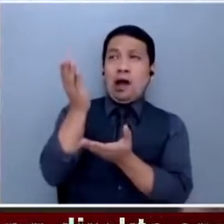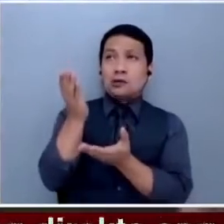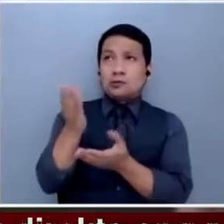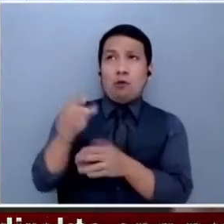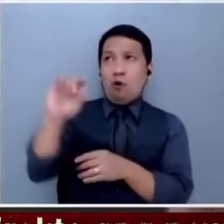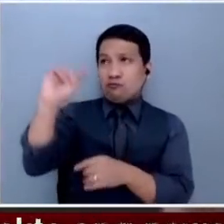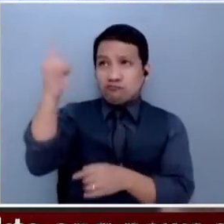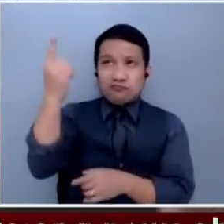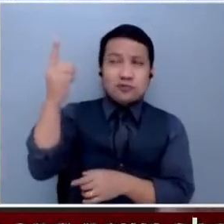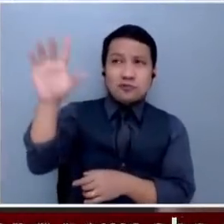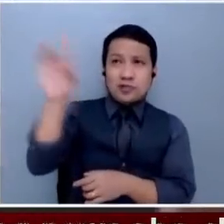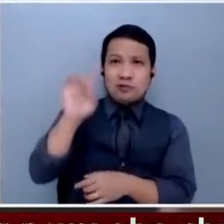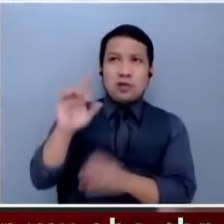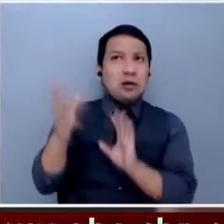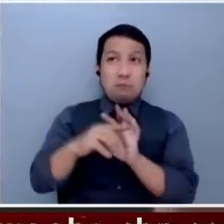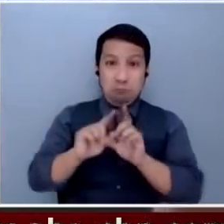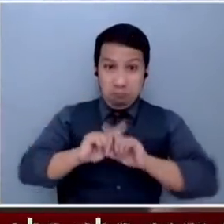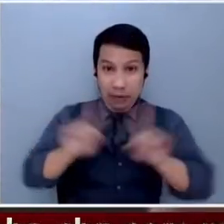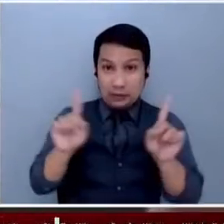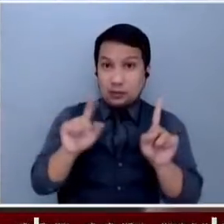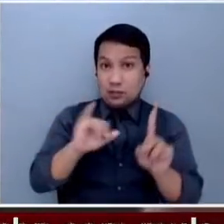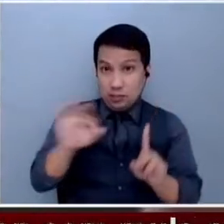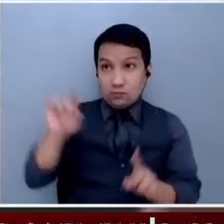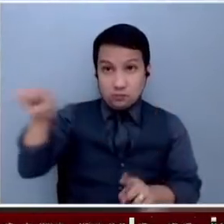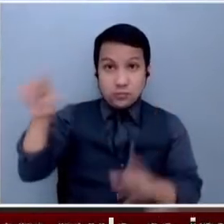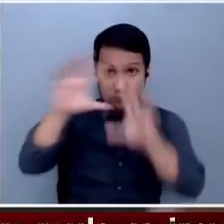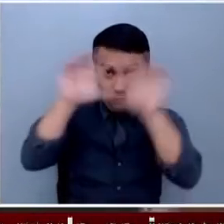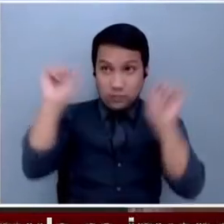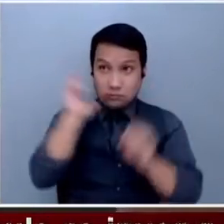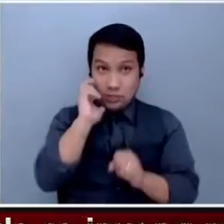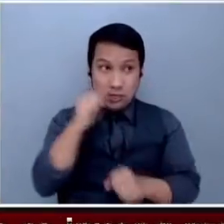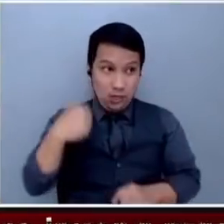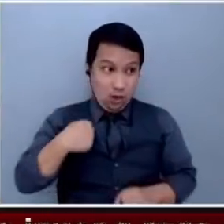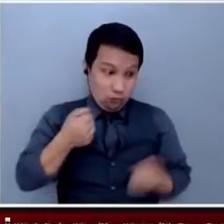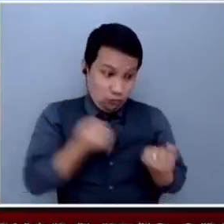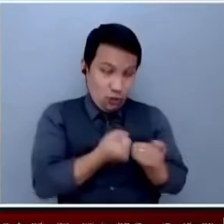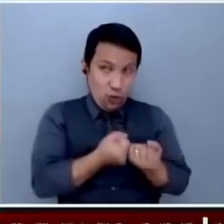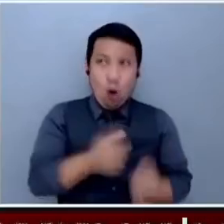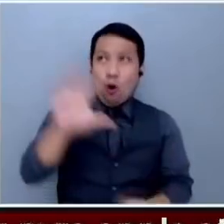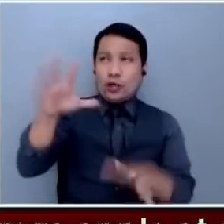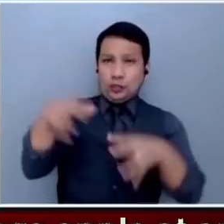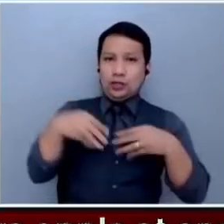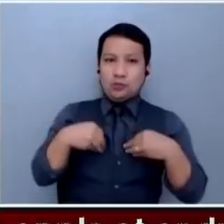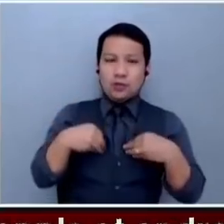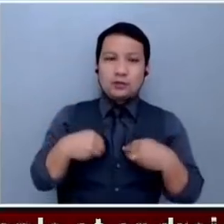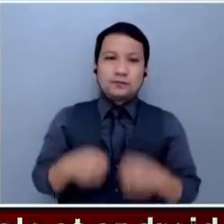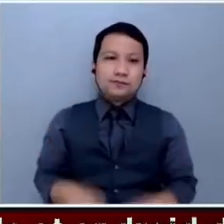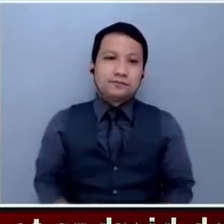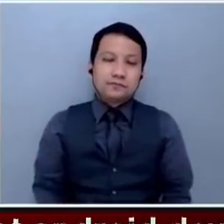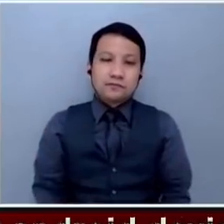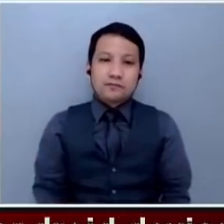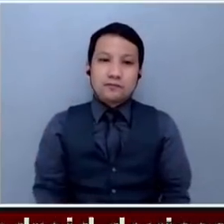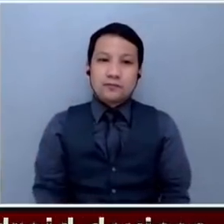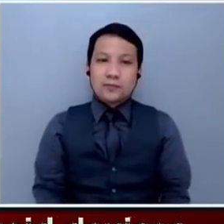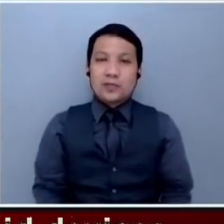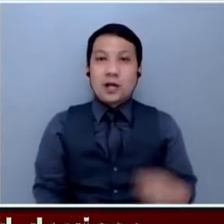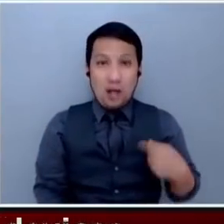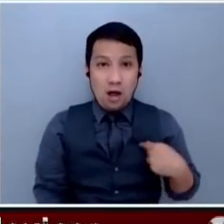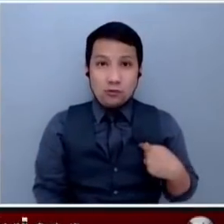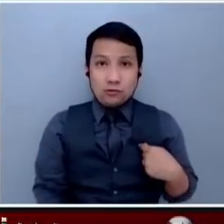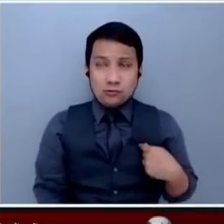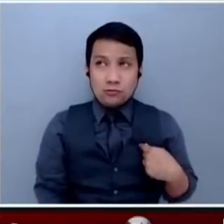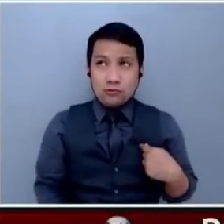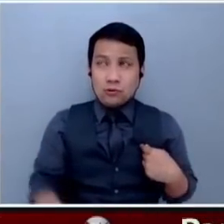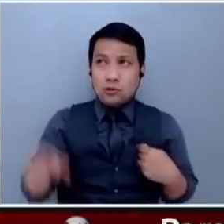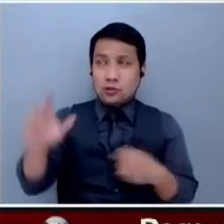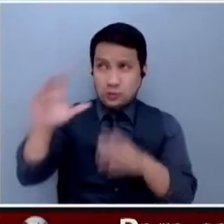pinangungunahan, pero di niya tatanggihan ang suporta ng Pangulong Duterte. Ang Pangulo, botante ha. Gusto ko nga maiboto niya ako.